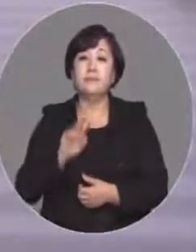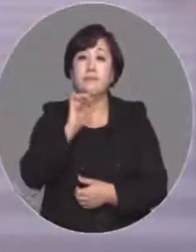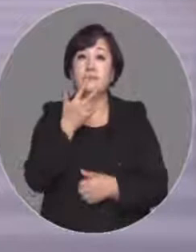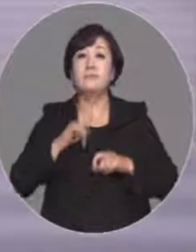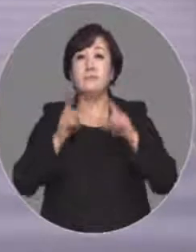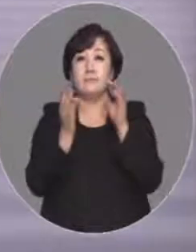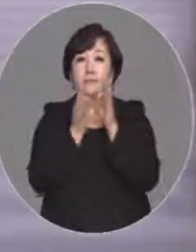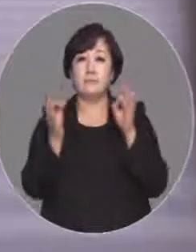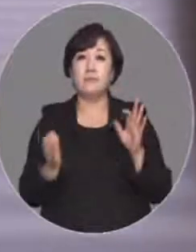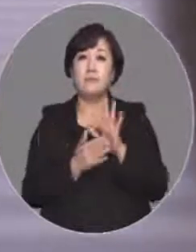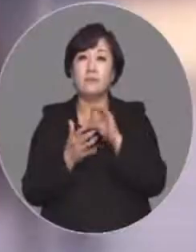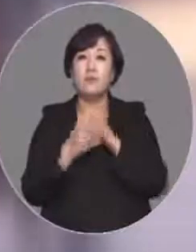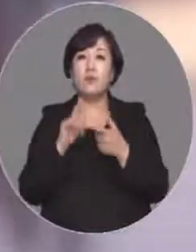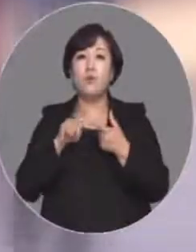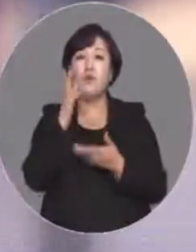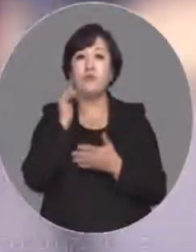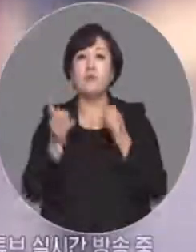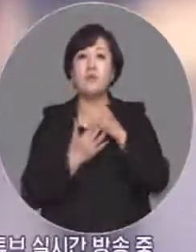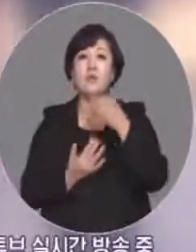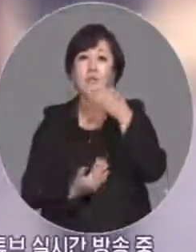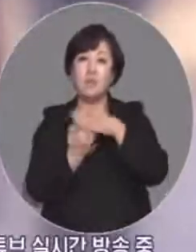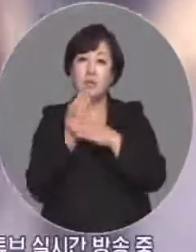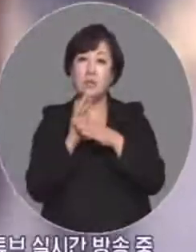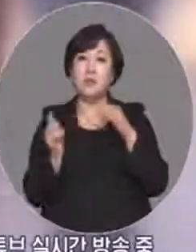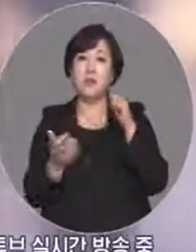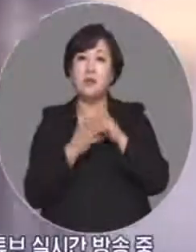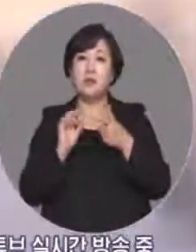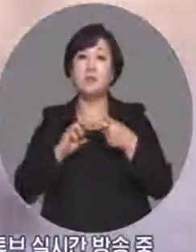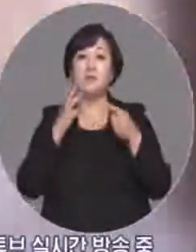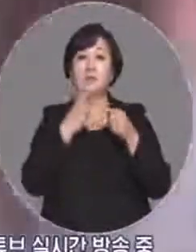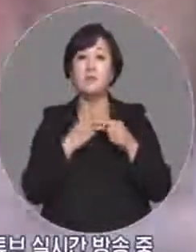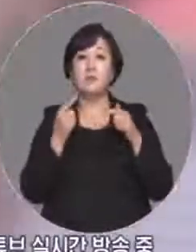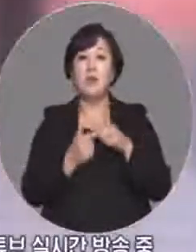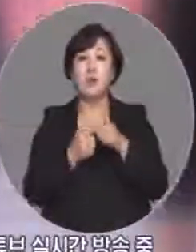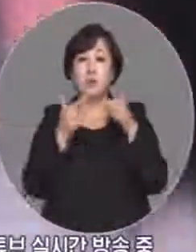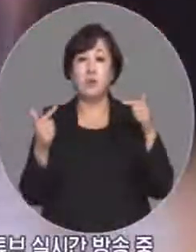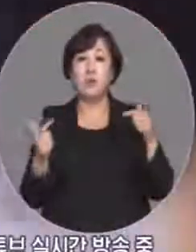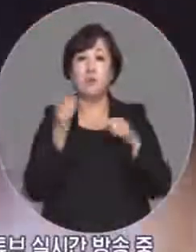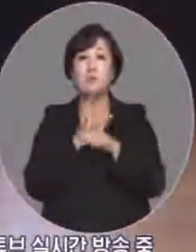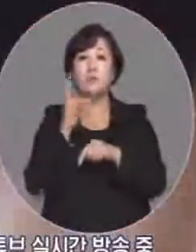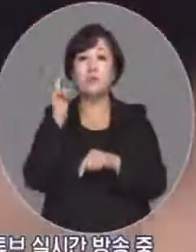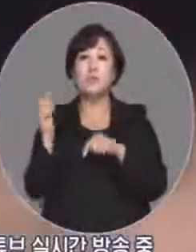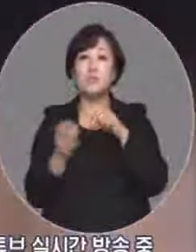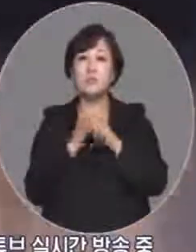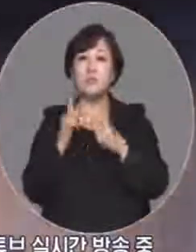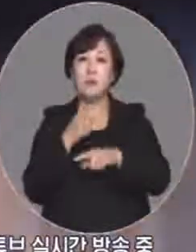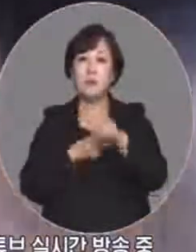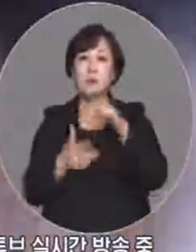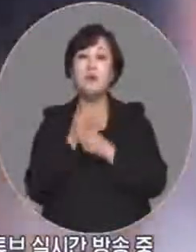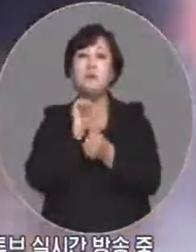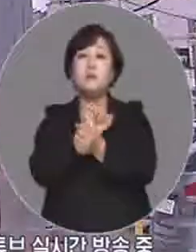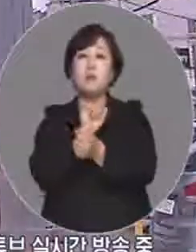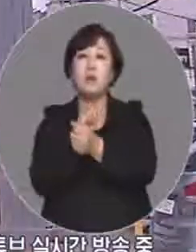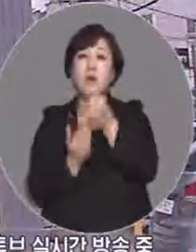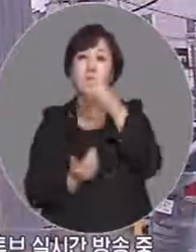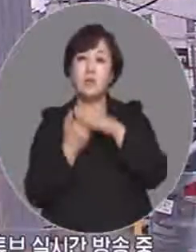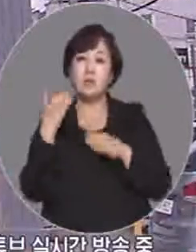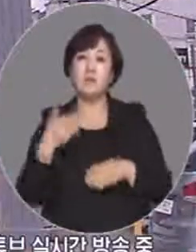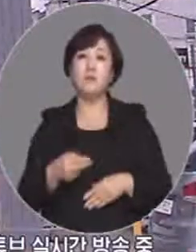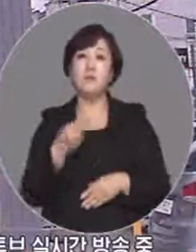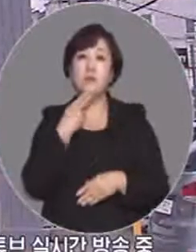28일 만에 지역 확진자 3명이 나오면서 3차 대유행 조짐을 보였지만 다행히 추가 연쇄 감염자는 나오지